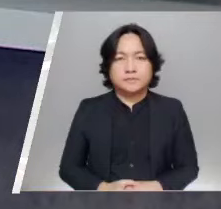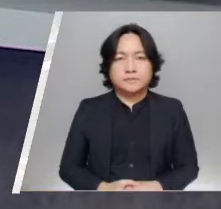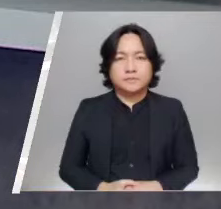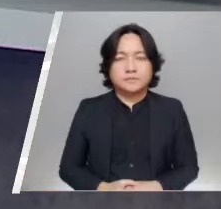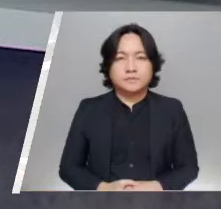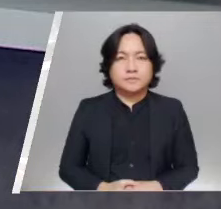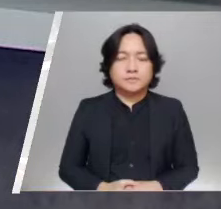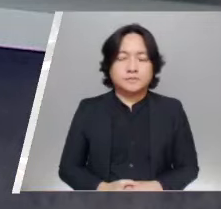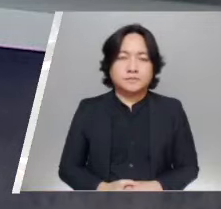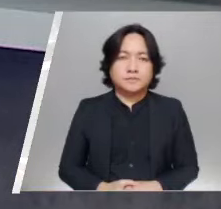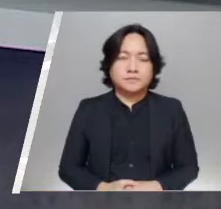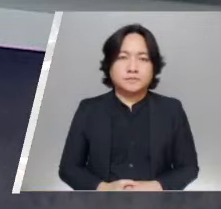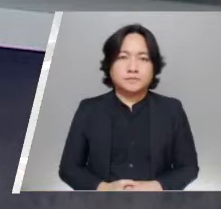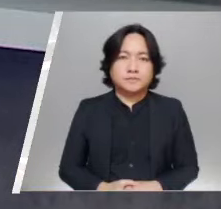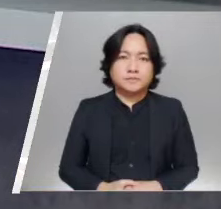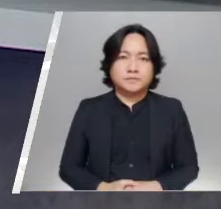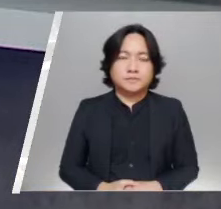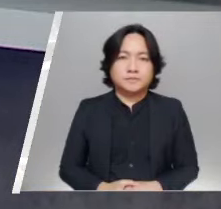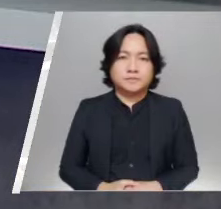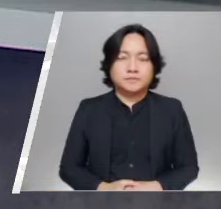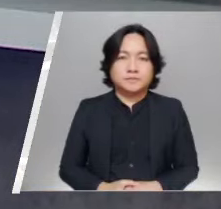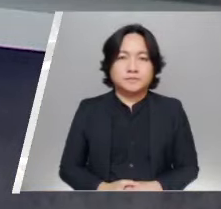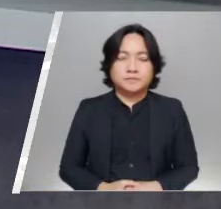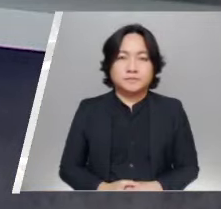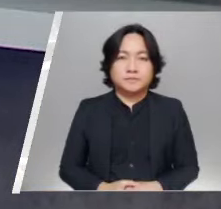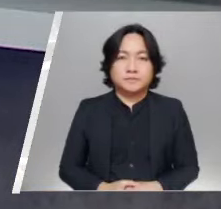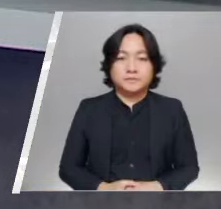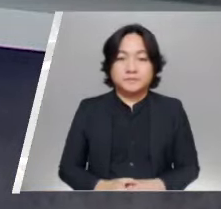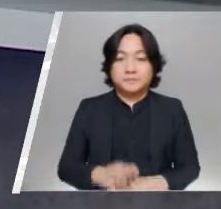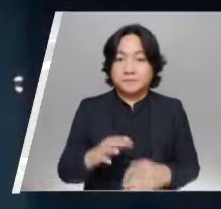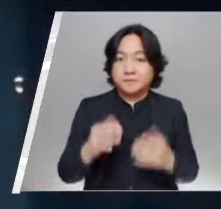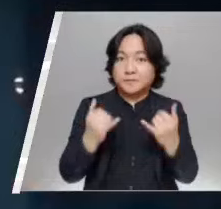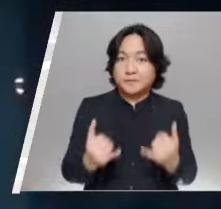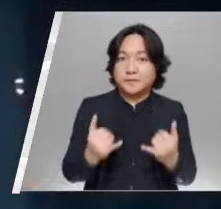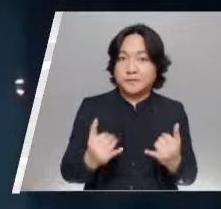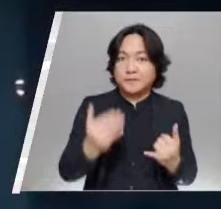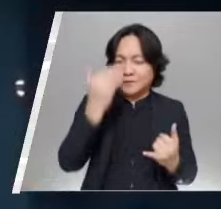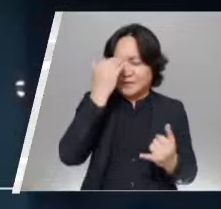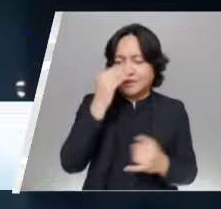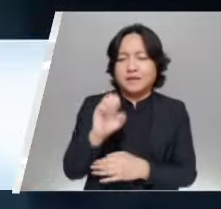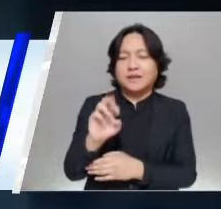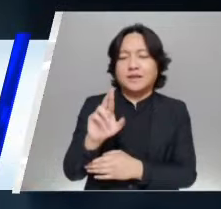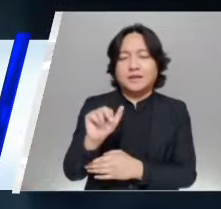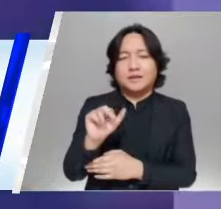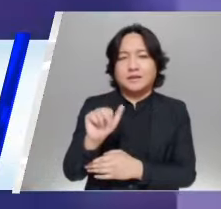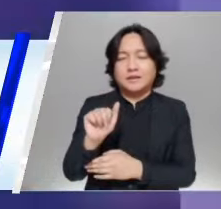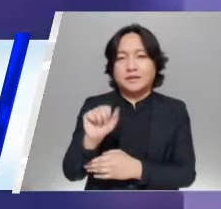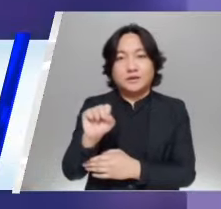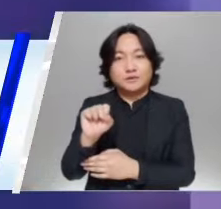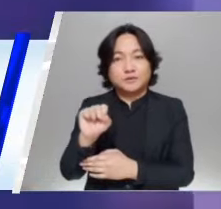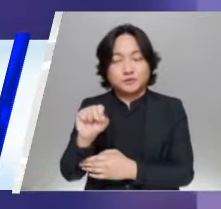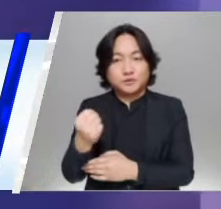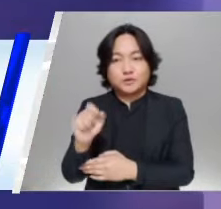Long live the magic sa pagtatapos ng record-breaking Eras Tour ng international pop star na si Taylor